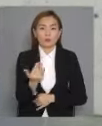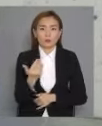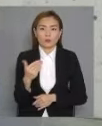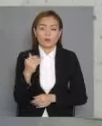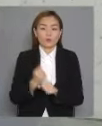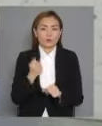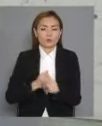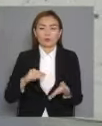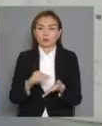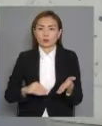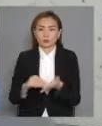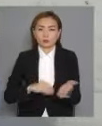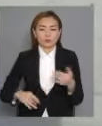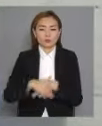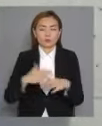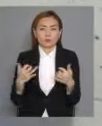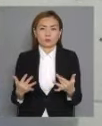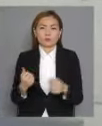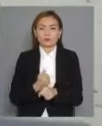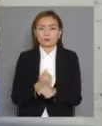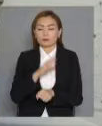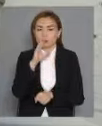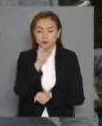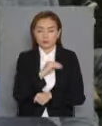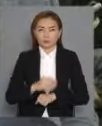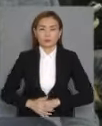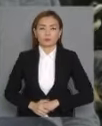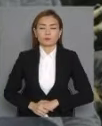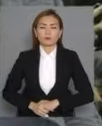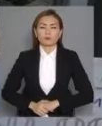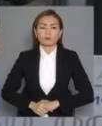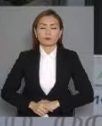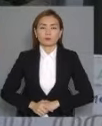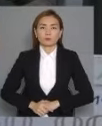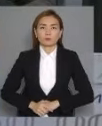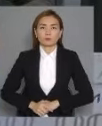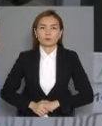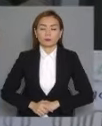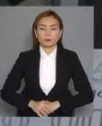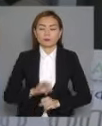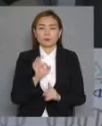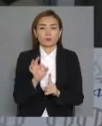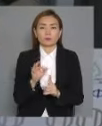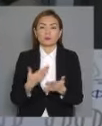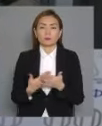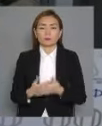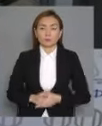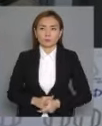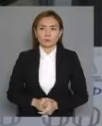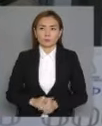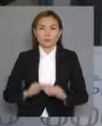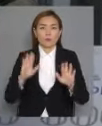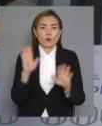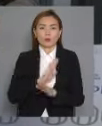қайта өңдеу арқылы біз елге қажетті дүниелер жасаймыз, дейді топ басшысы. Біздің мақсатымыз жалпы қоршаған